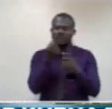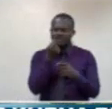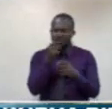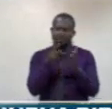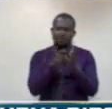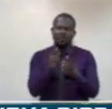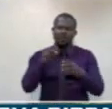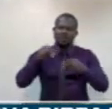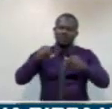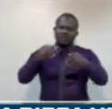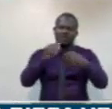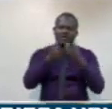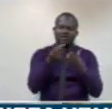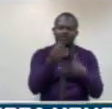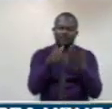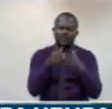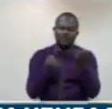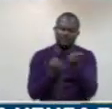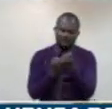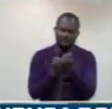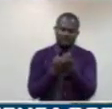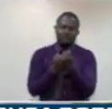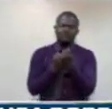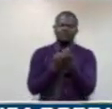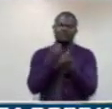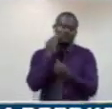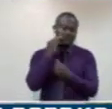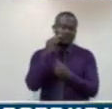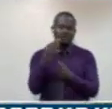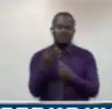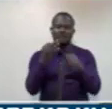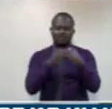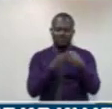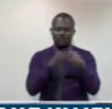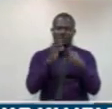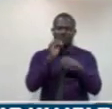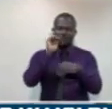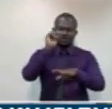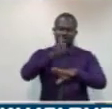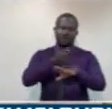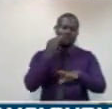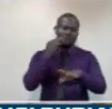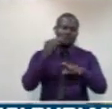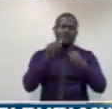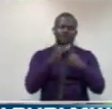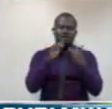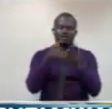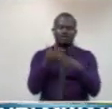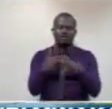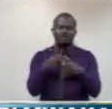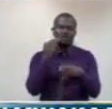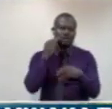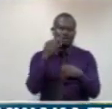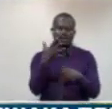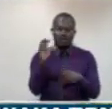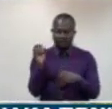imyunyu n'amafaranga yo kwifashisha. Miliyoni 180 kizaho 80 iriya ni hafi miliyoni